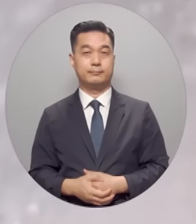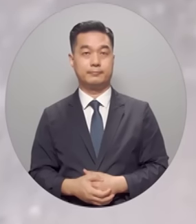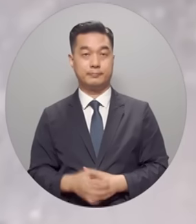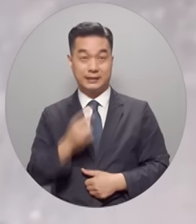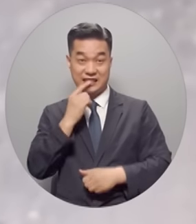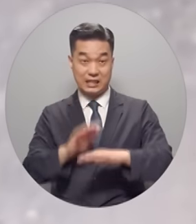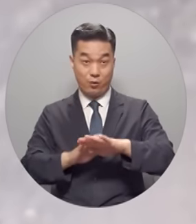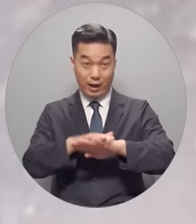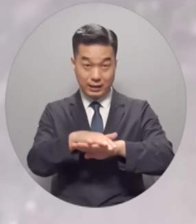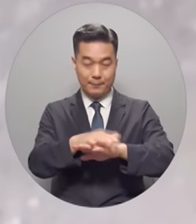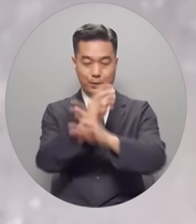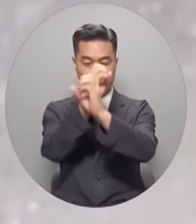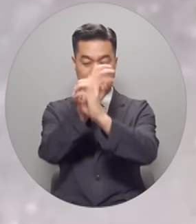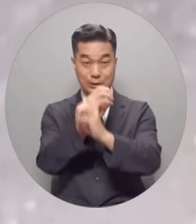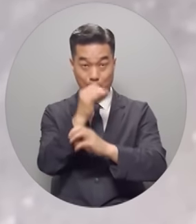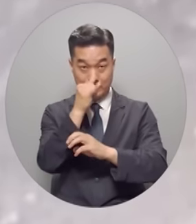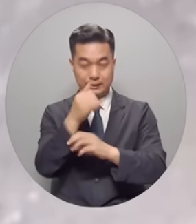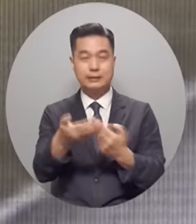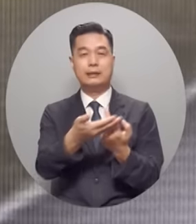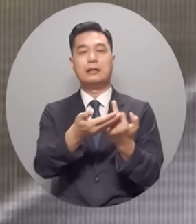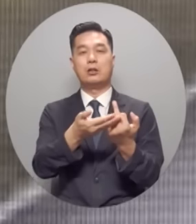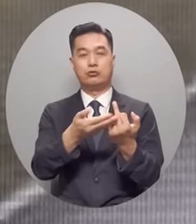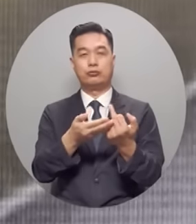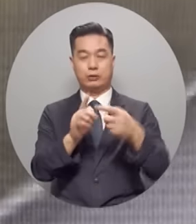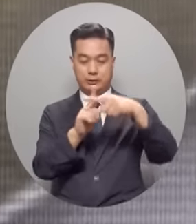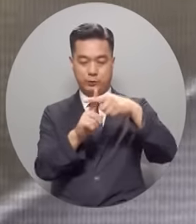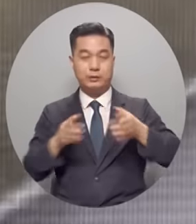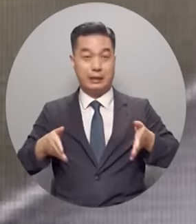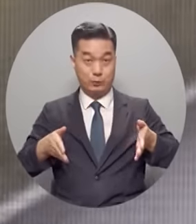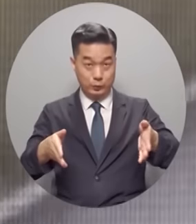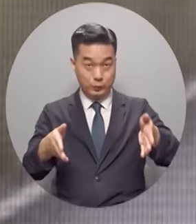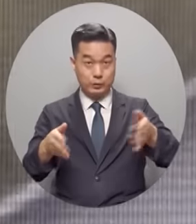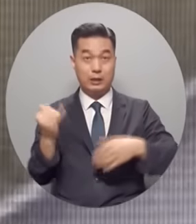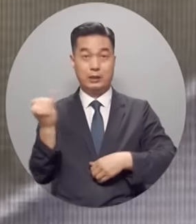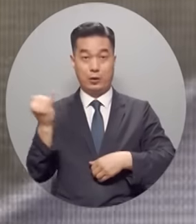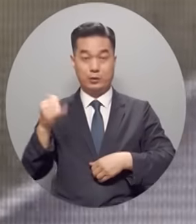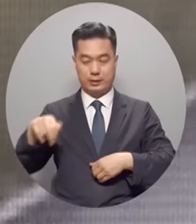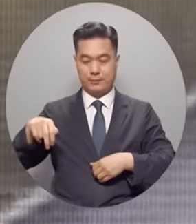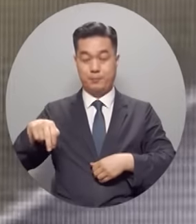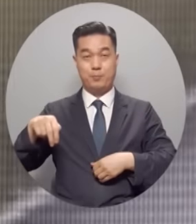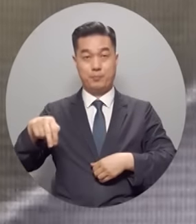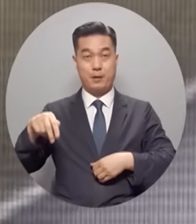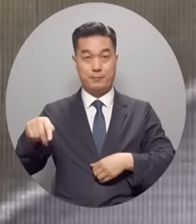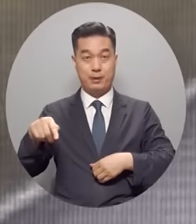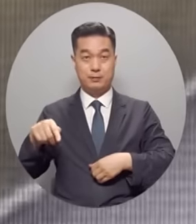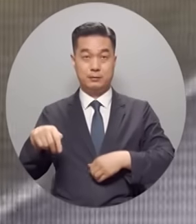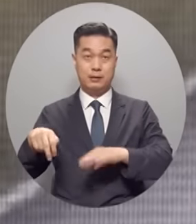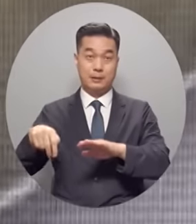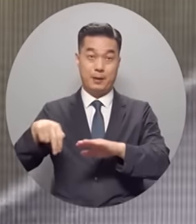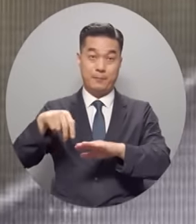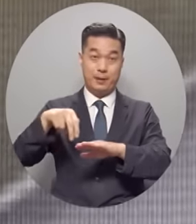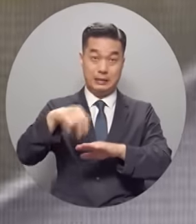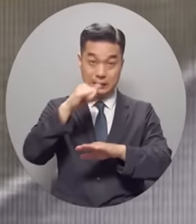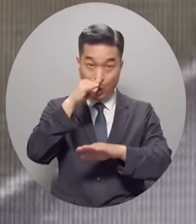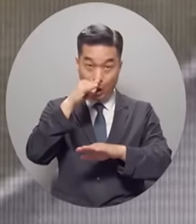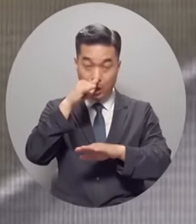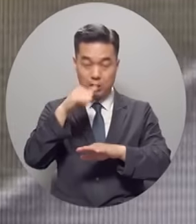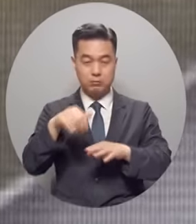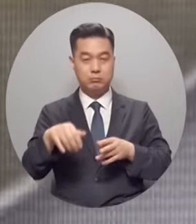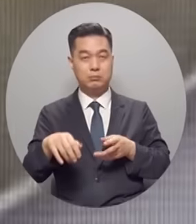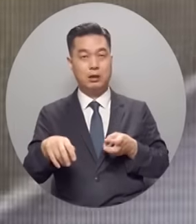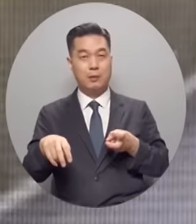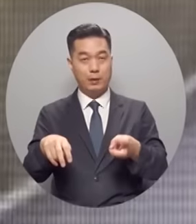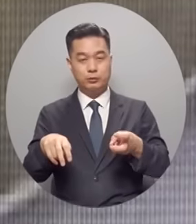횡단보도와 신호등이 있는 제주의 한 교차로. 한 여성이 보행신호의 횡단보도를 건너고 시내 버스도